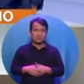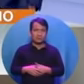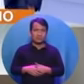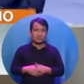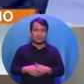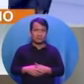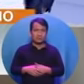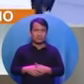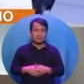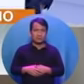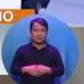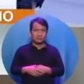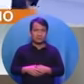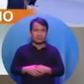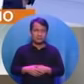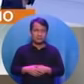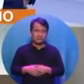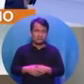nabanggit mo baby. Ang dami na po